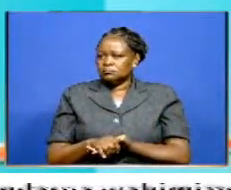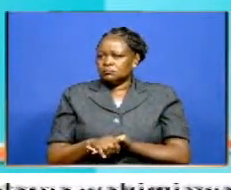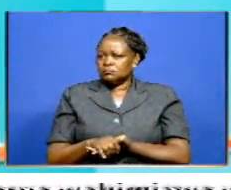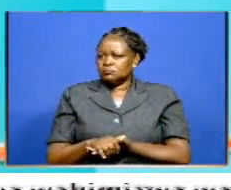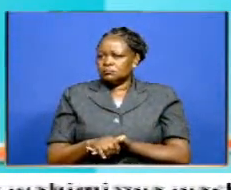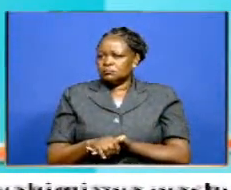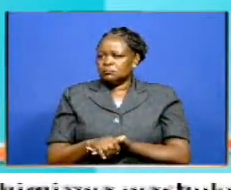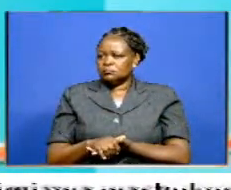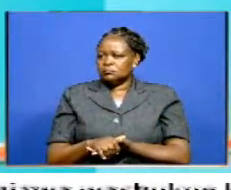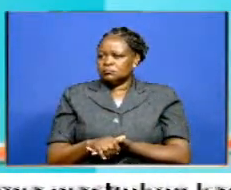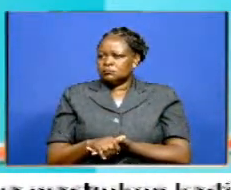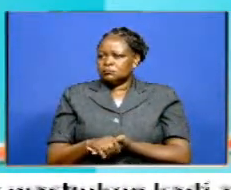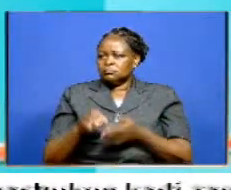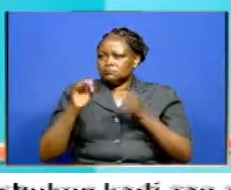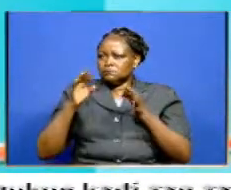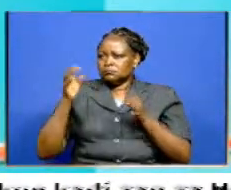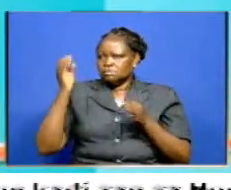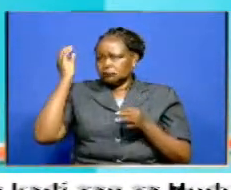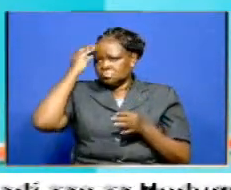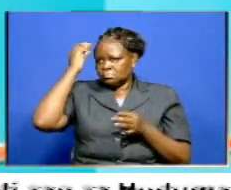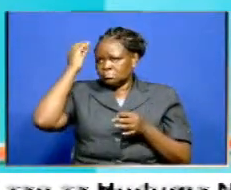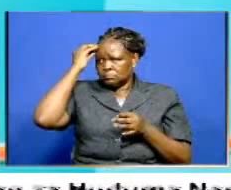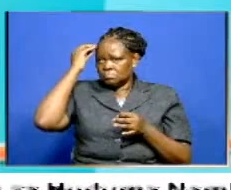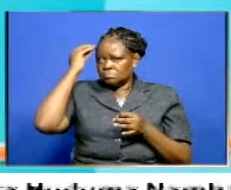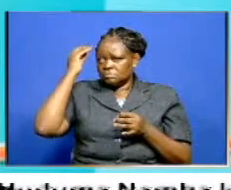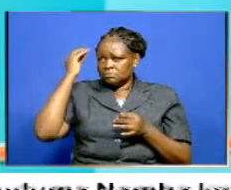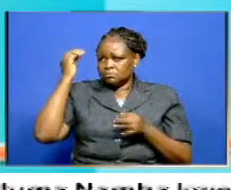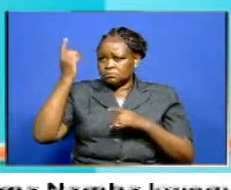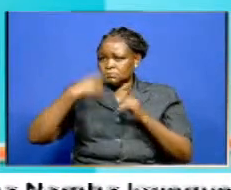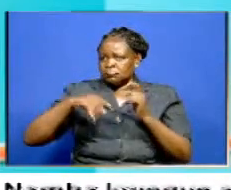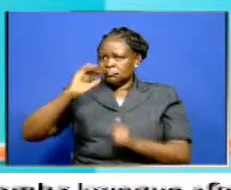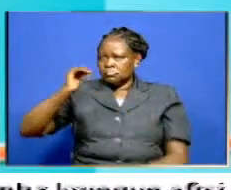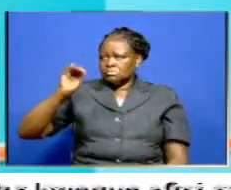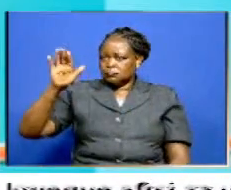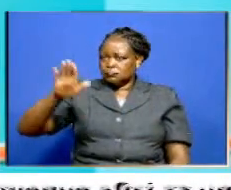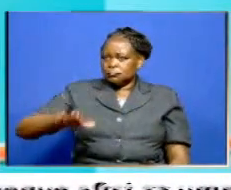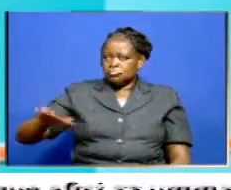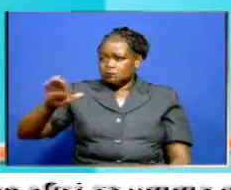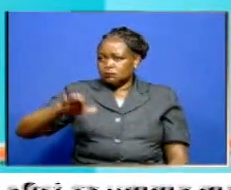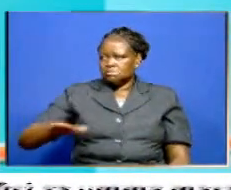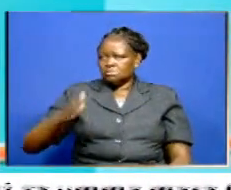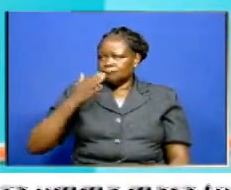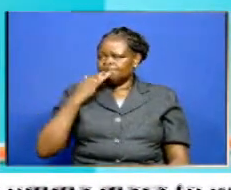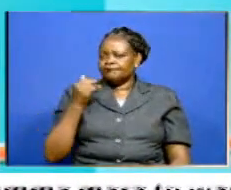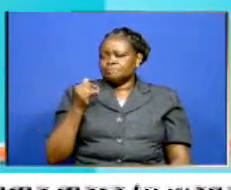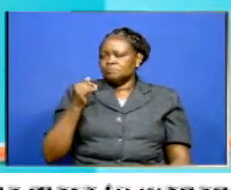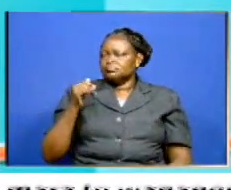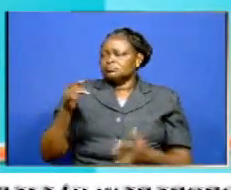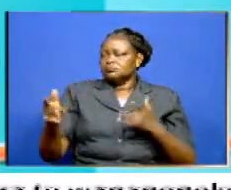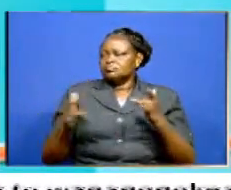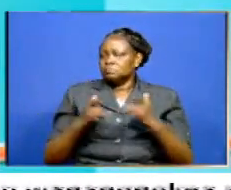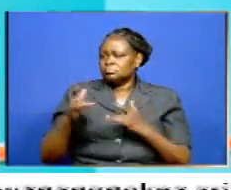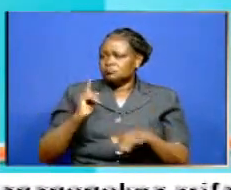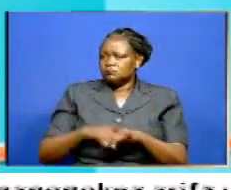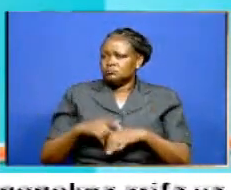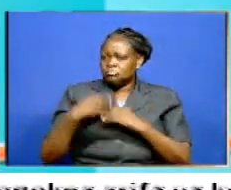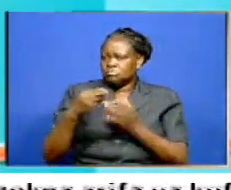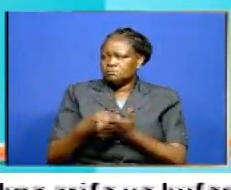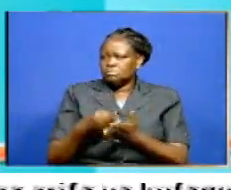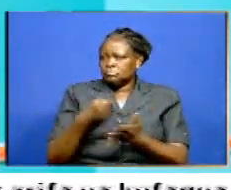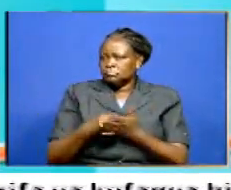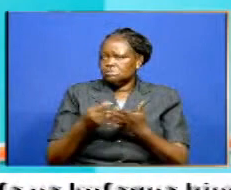kama mwanafunzi ako katika maeneo ya town area, then hiyo ikuwe factored kwa disbursing this HELB. And